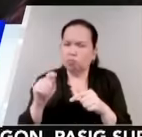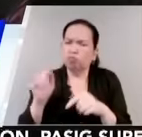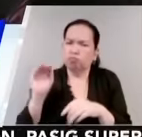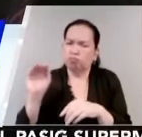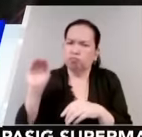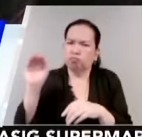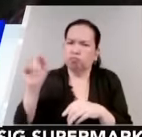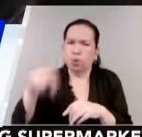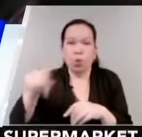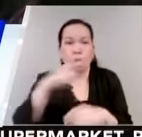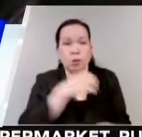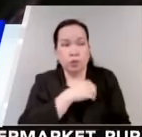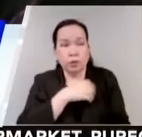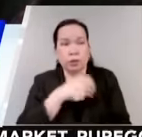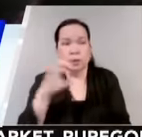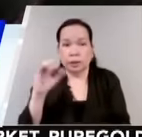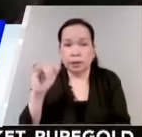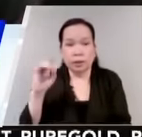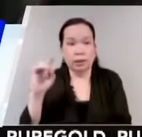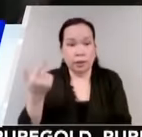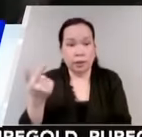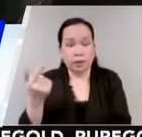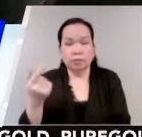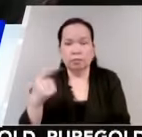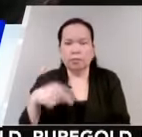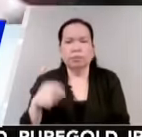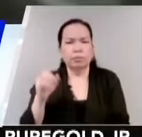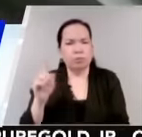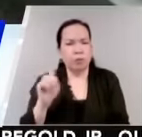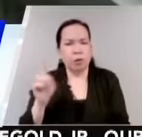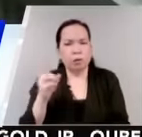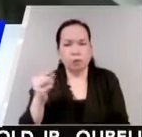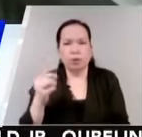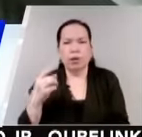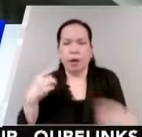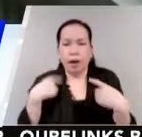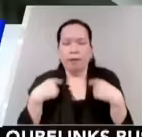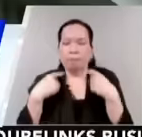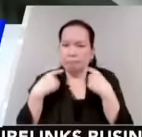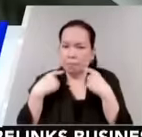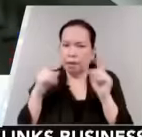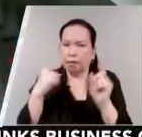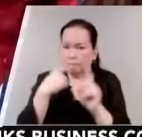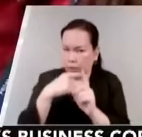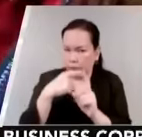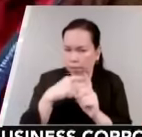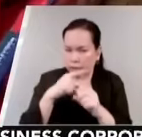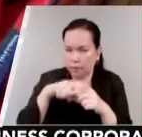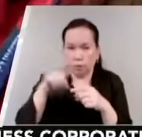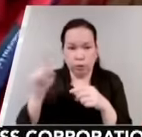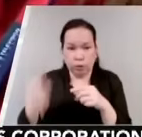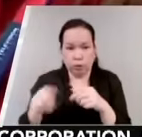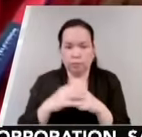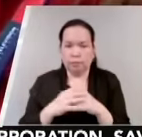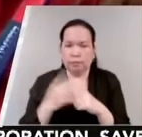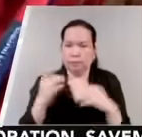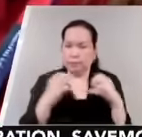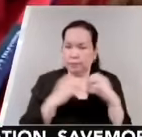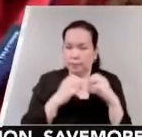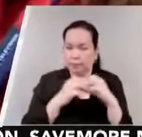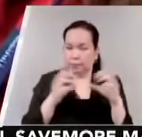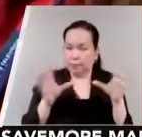ng CIDG para sa ganon may mangyari pong maganda. Para sa GMA Integrated News, Sanima Refran,